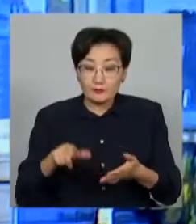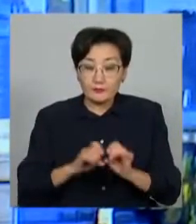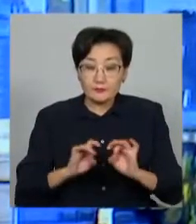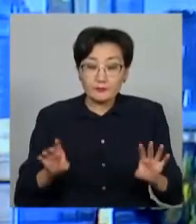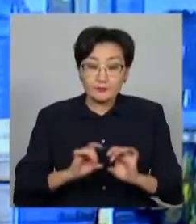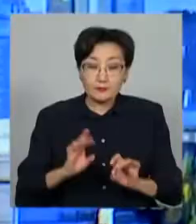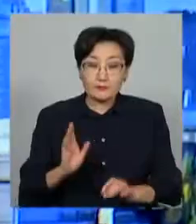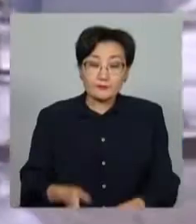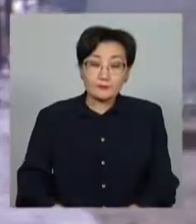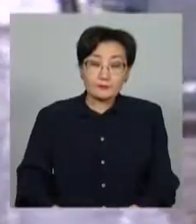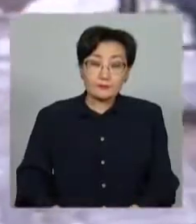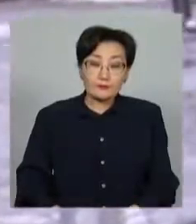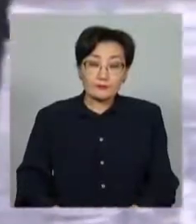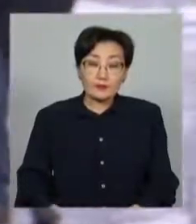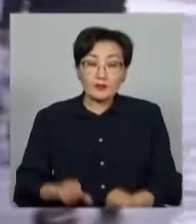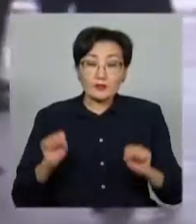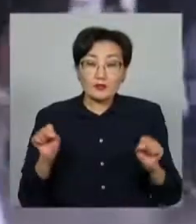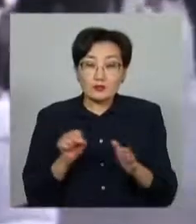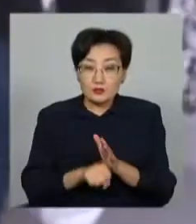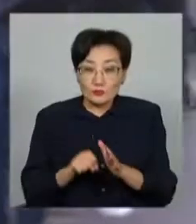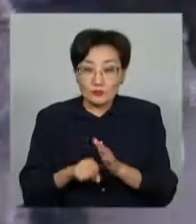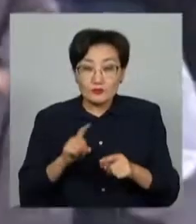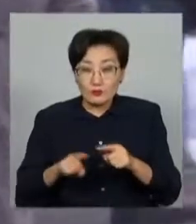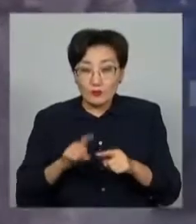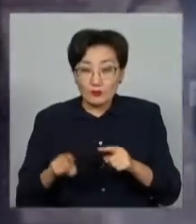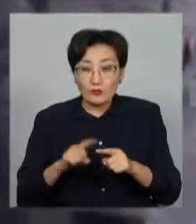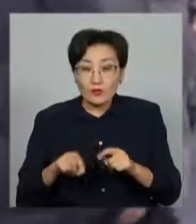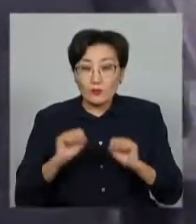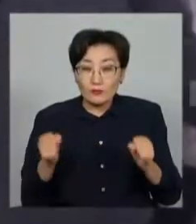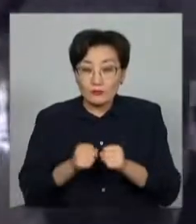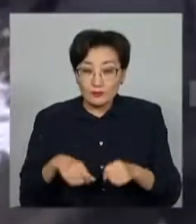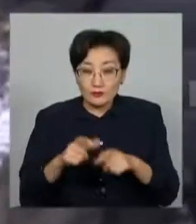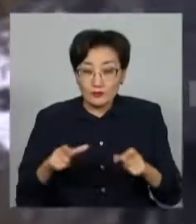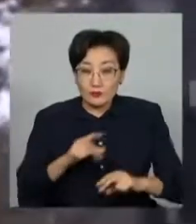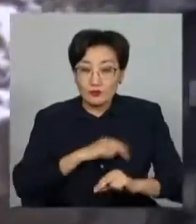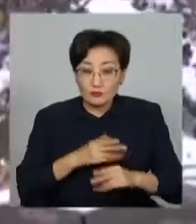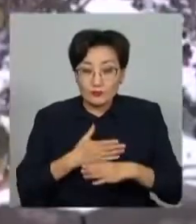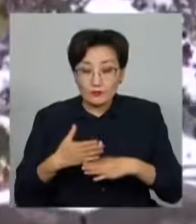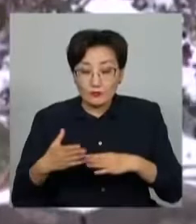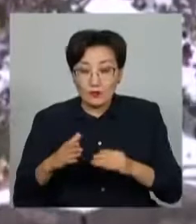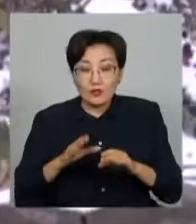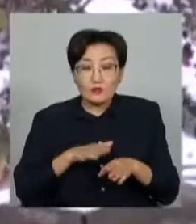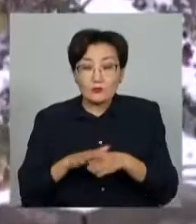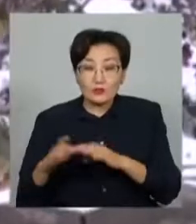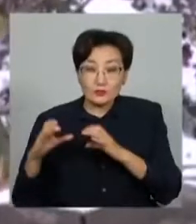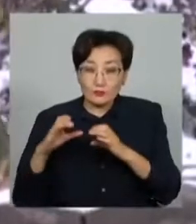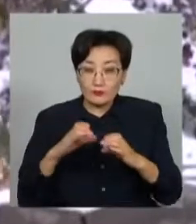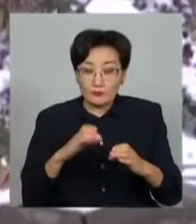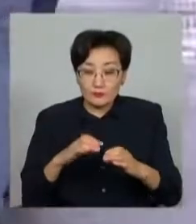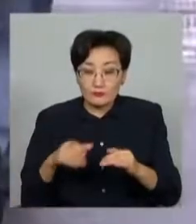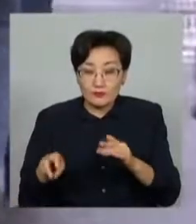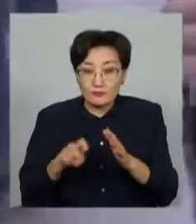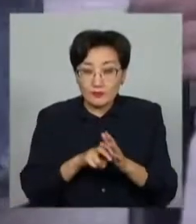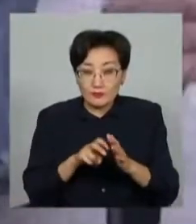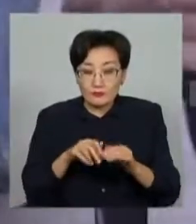материалында. Қыс қыр астында, елорданың сарышұнақ аязында адамдар жұмыстан кейін лық толы қоғамдық көлікке иін